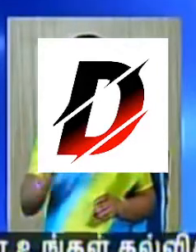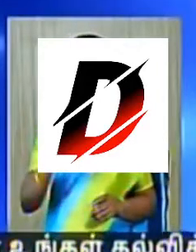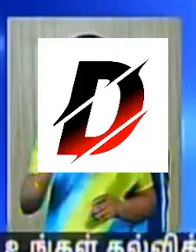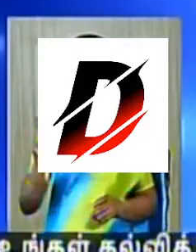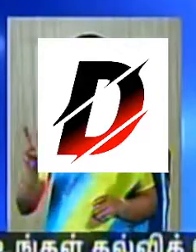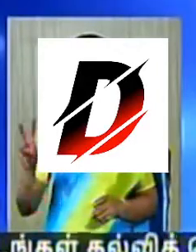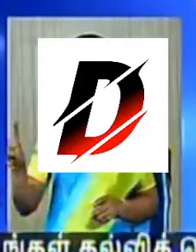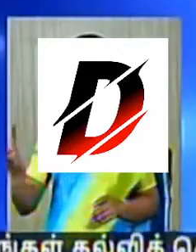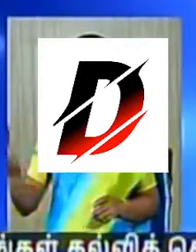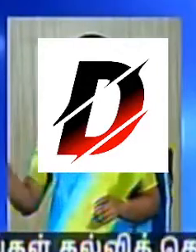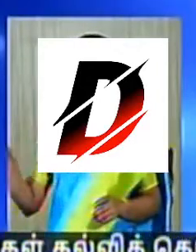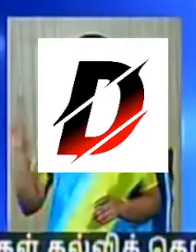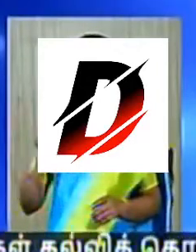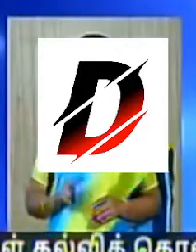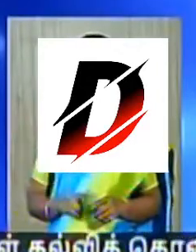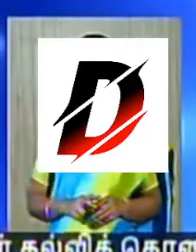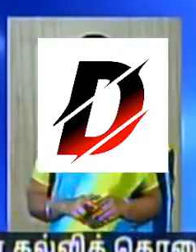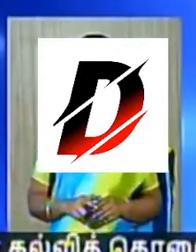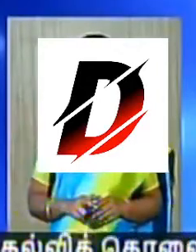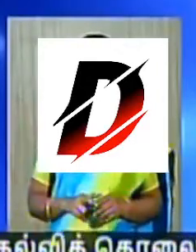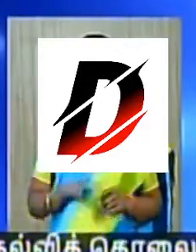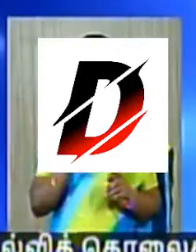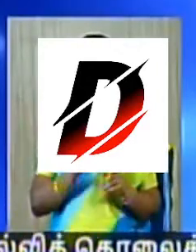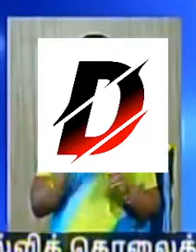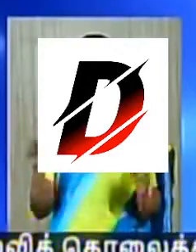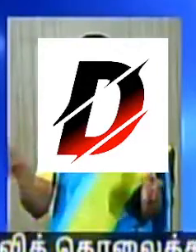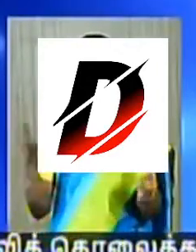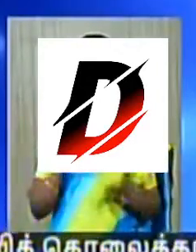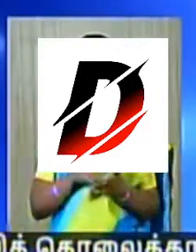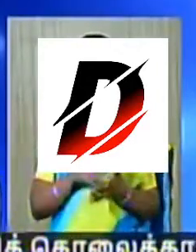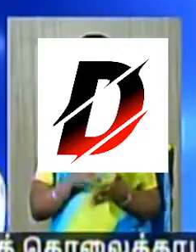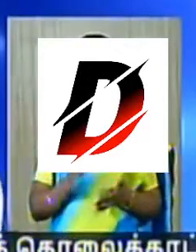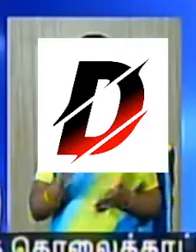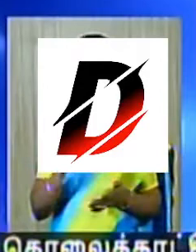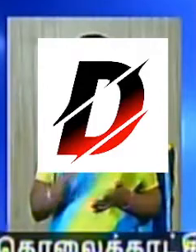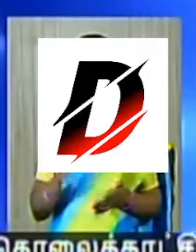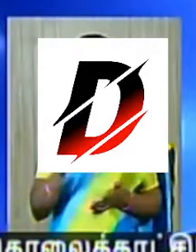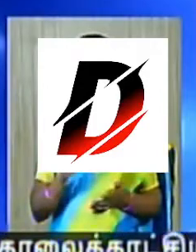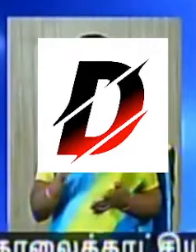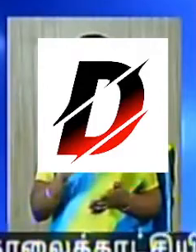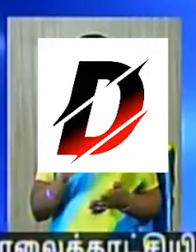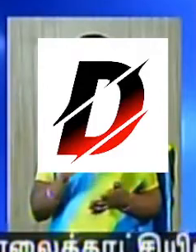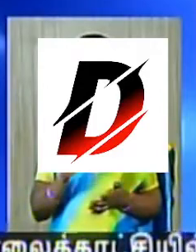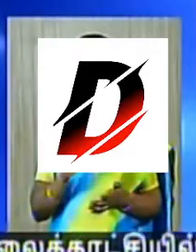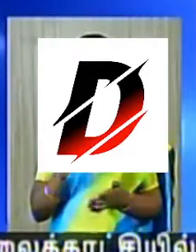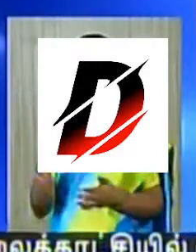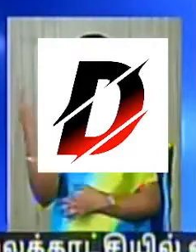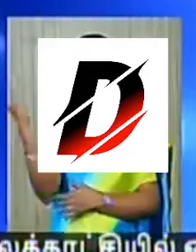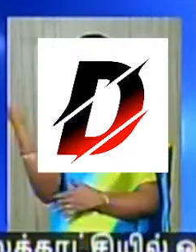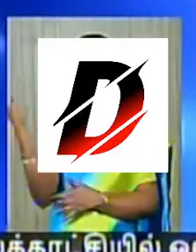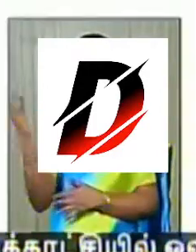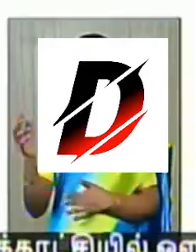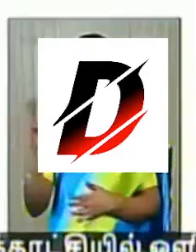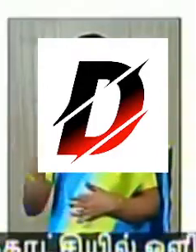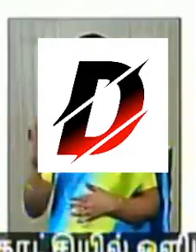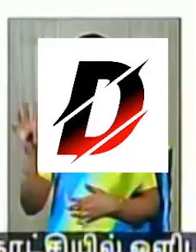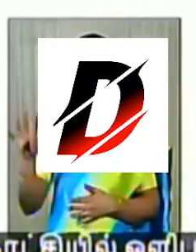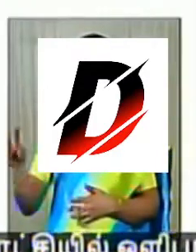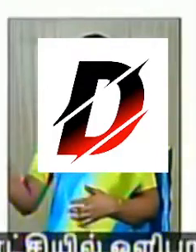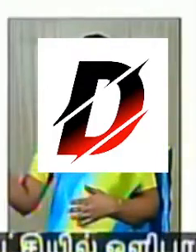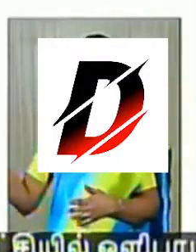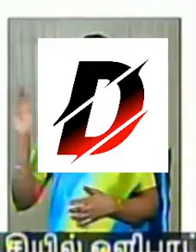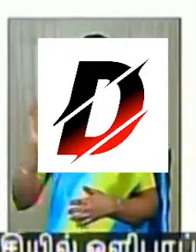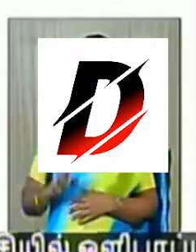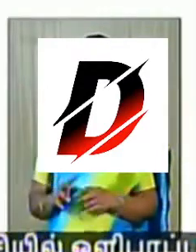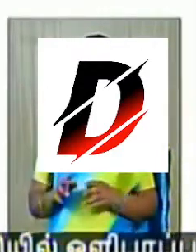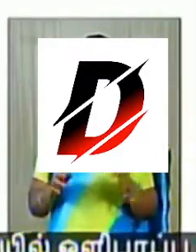இருக்குமேயானால் அட்டவணையில் ஒரு நம்பருக்கு ரெண்டு நம்பருக்கு இடையில சைஃபர் போட்டுட்டு வலது பக்கம் 2.46 போட வேண்டியதா இடது பக்கமும்